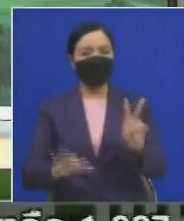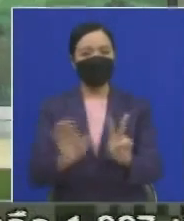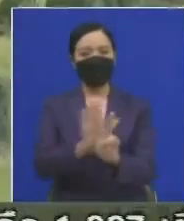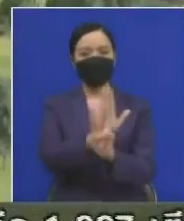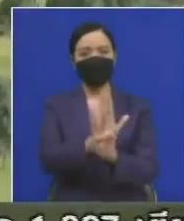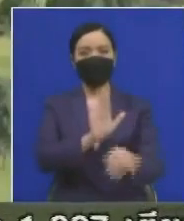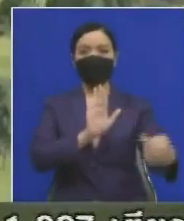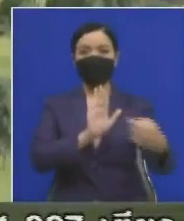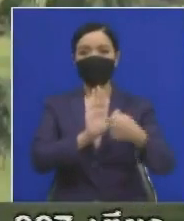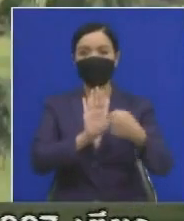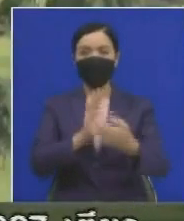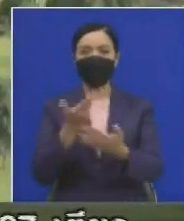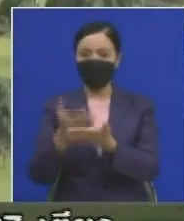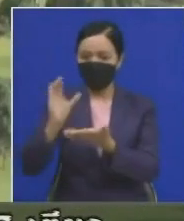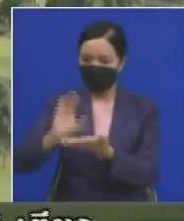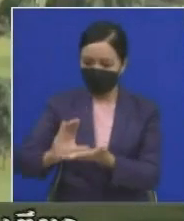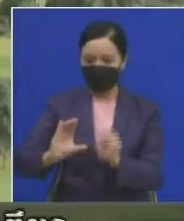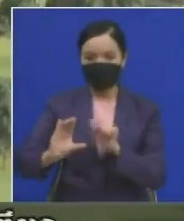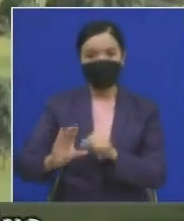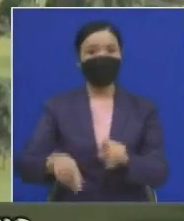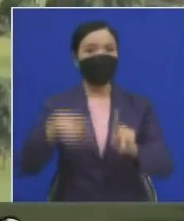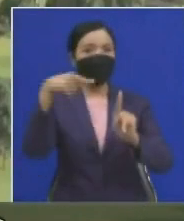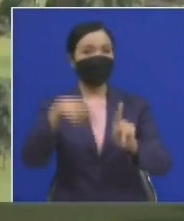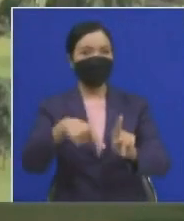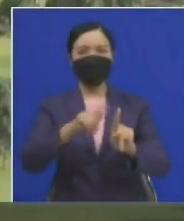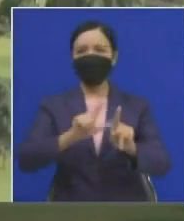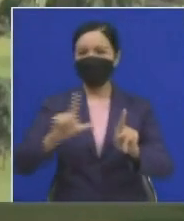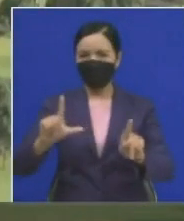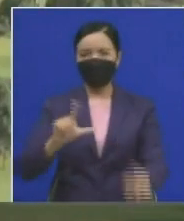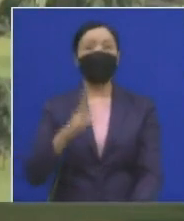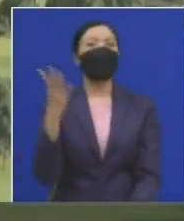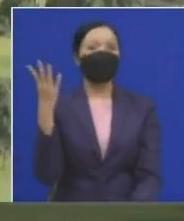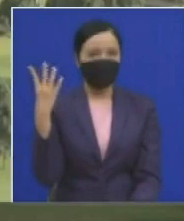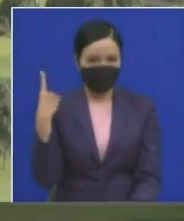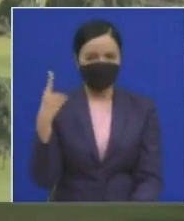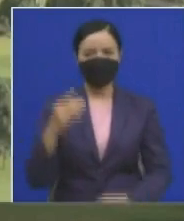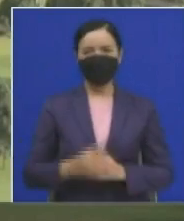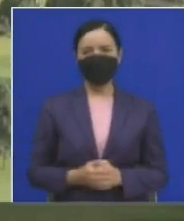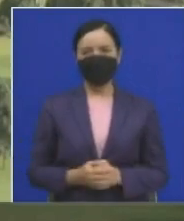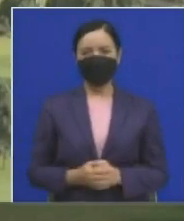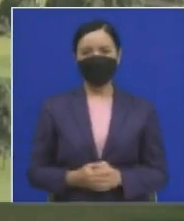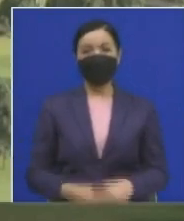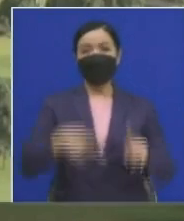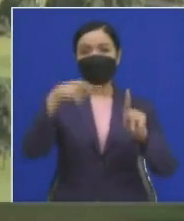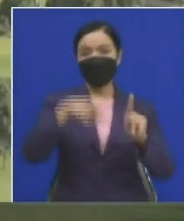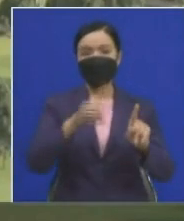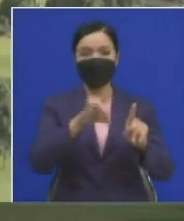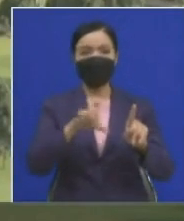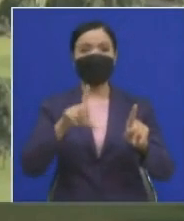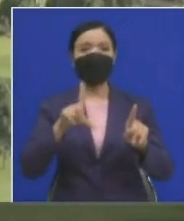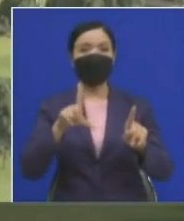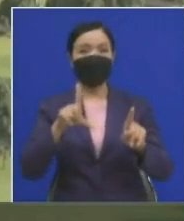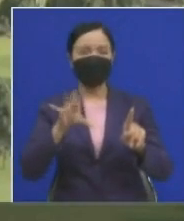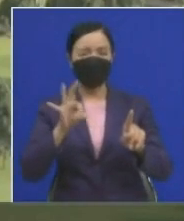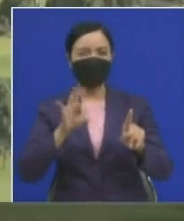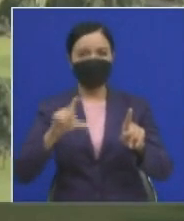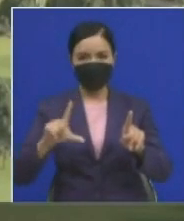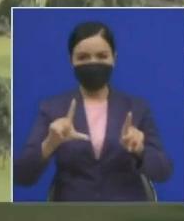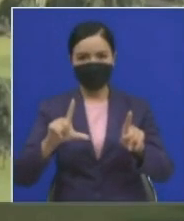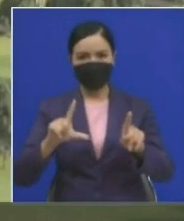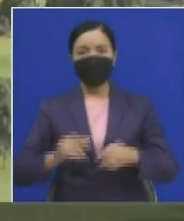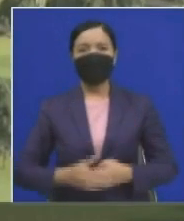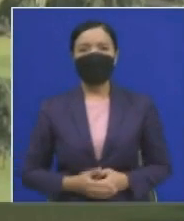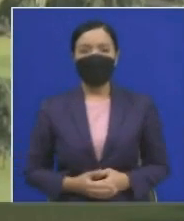อนุมัติ category 1000 ล้าน ม. ม. อ่านข่าวไปแล 1100 กับอีก 9 ล้าน ประโ